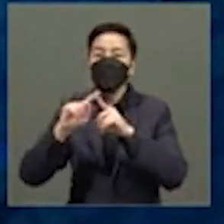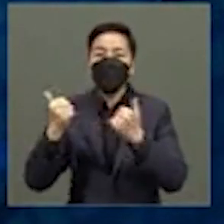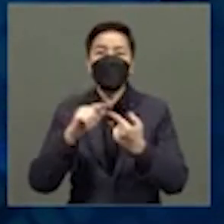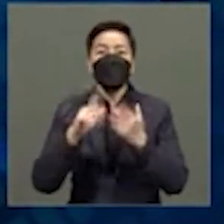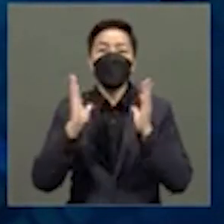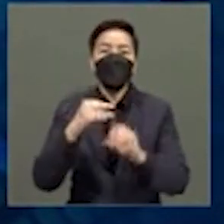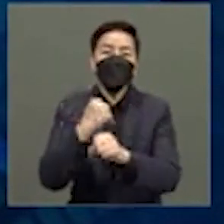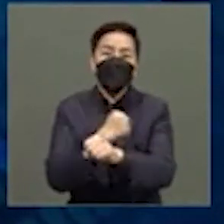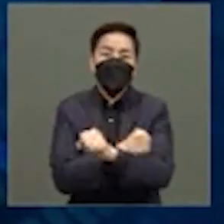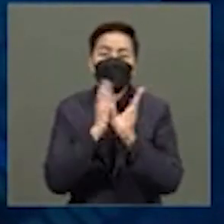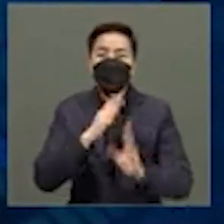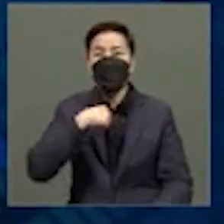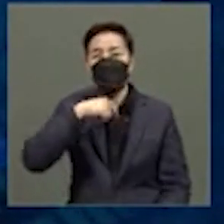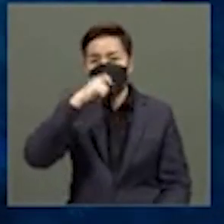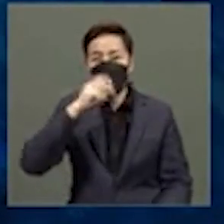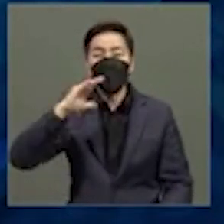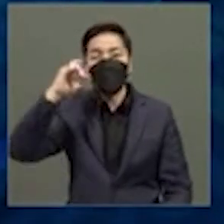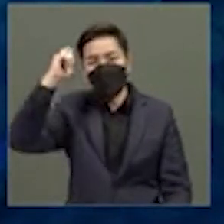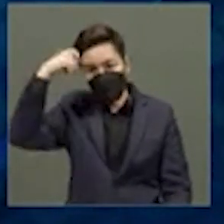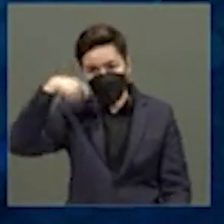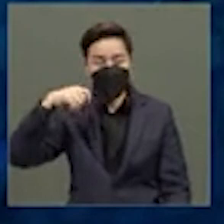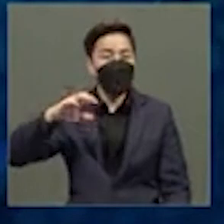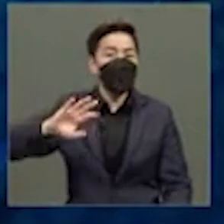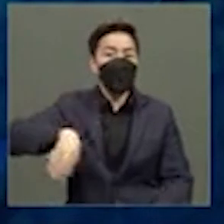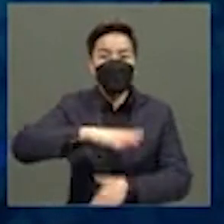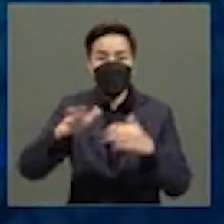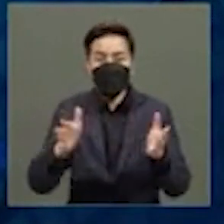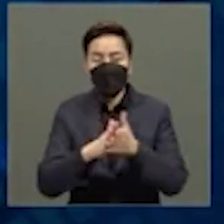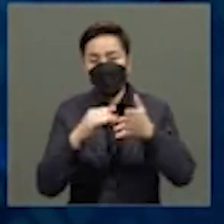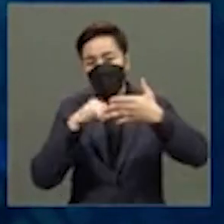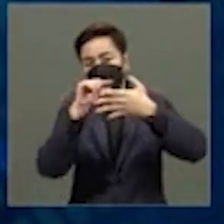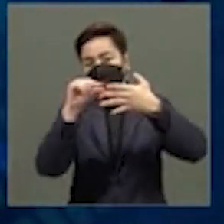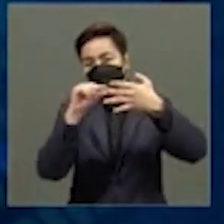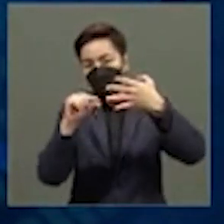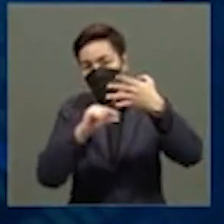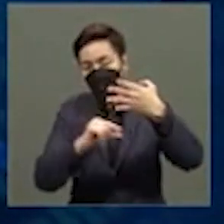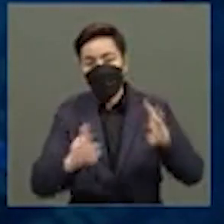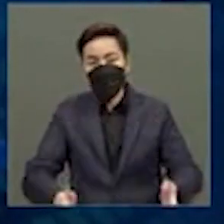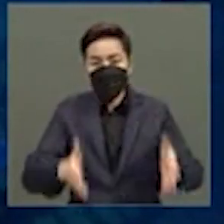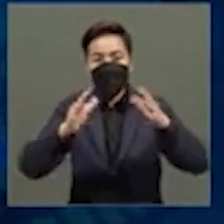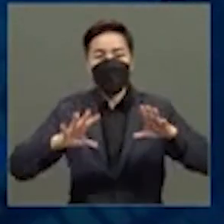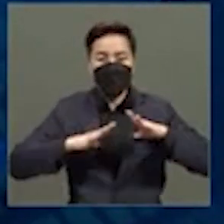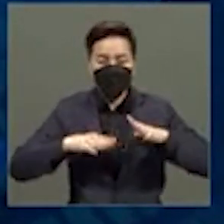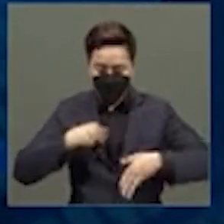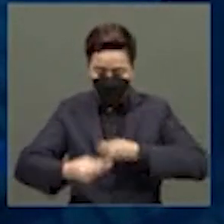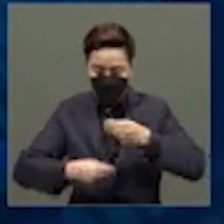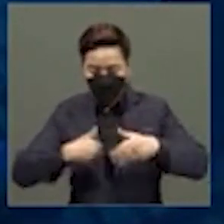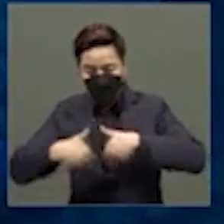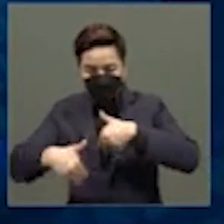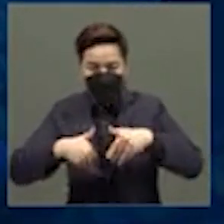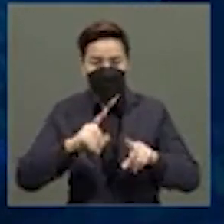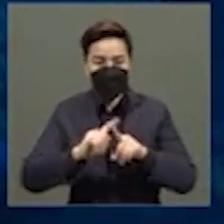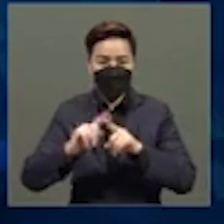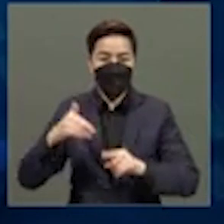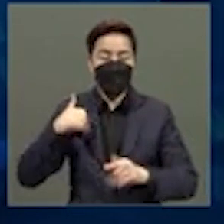นงานทั้งชาวไทยและชาวเมียนมานะคะมีทั้งคอนโดมิเนียมแล้วก็รวมทั้งตลาดและชุมชนในส่วน